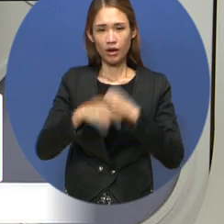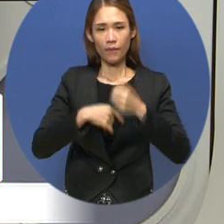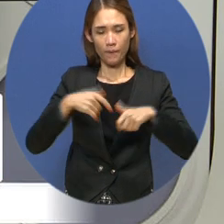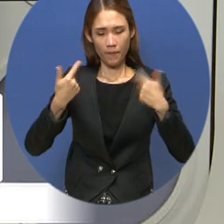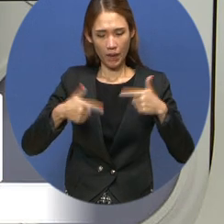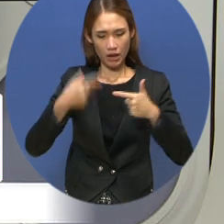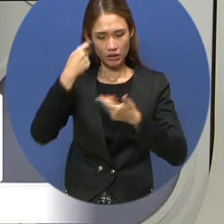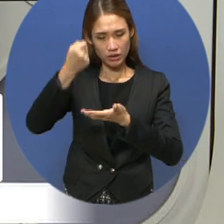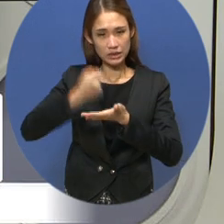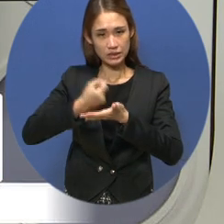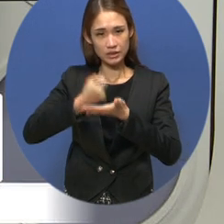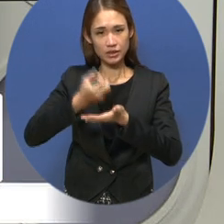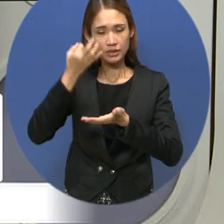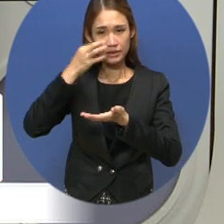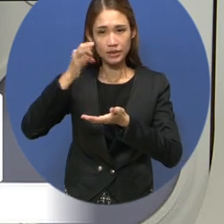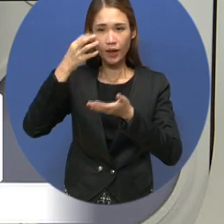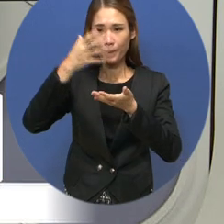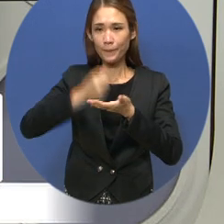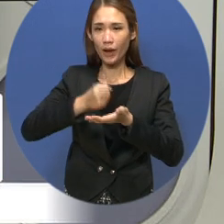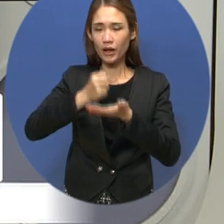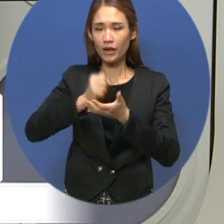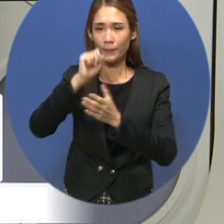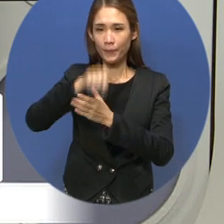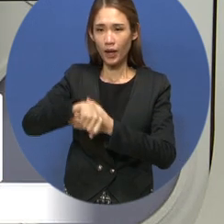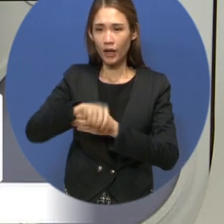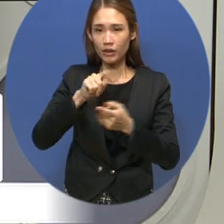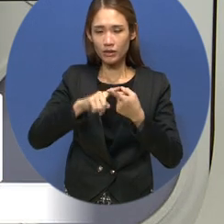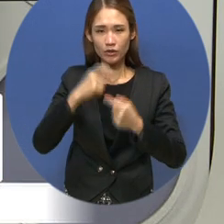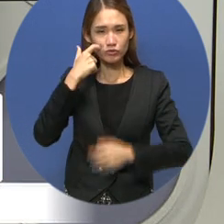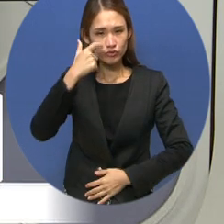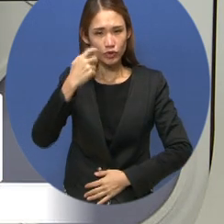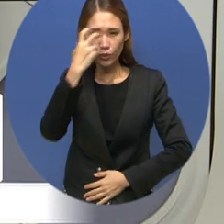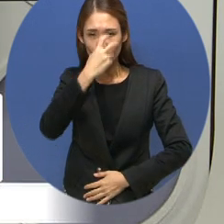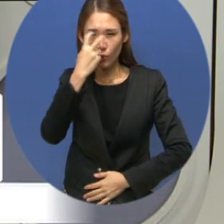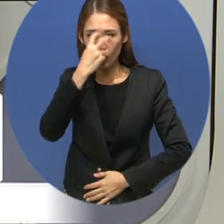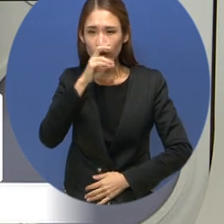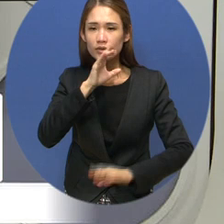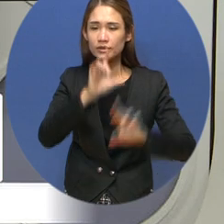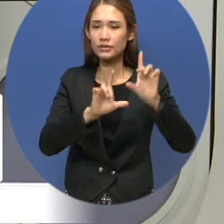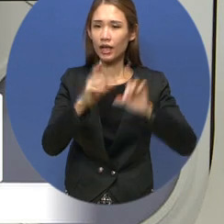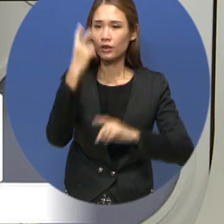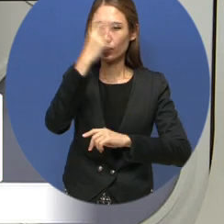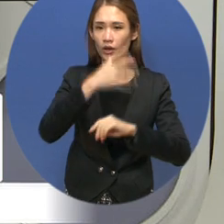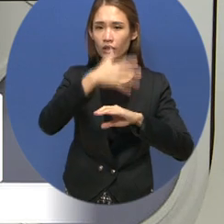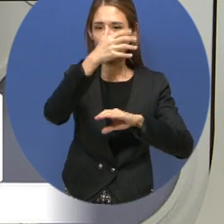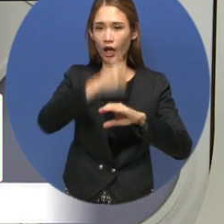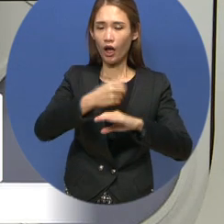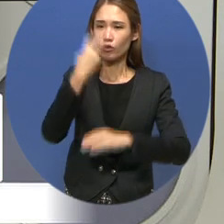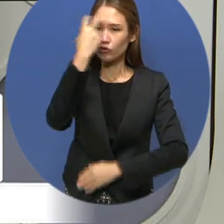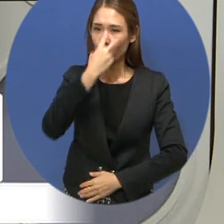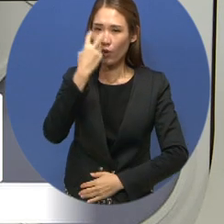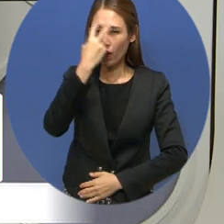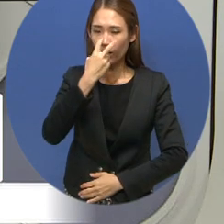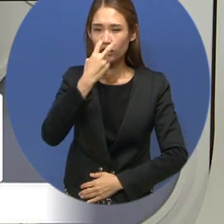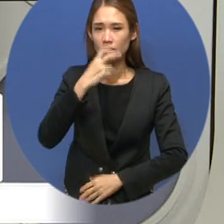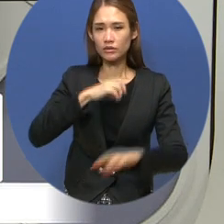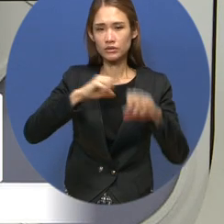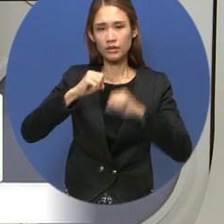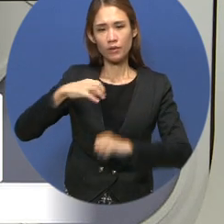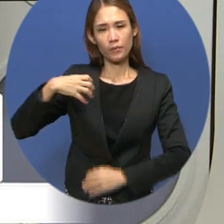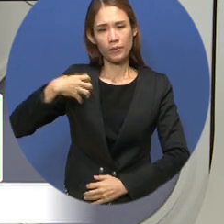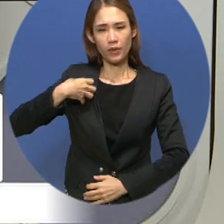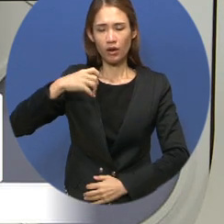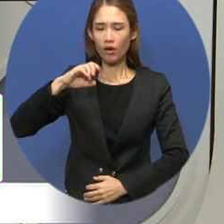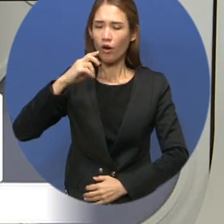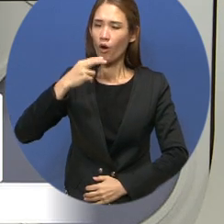층 받은 대상물이 제대로 유지 관리되는 지와 같은 실태조사와 사후관리 역시 제대로 수행되지 않고 있는